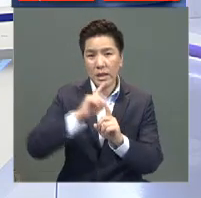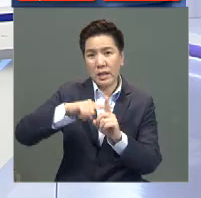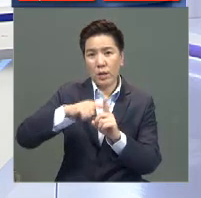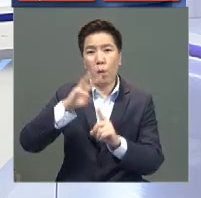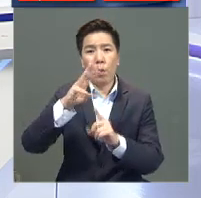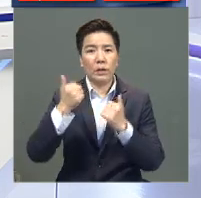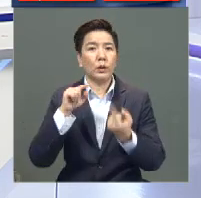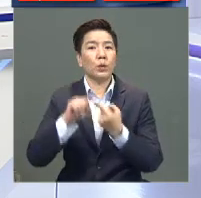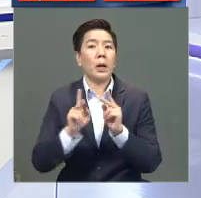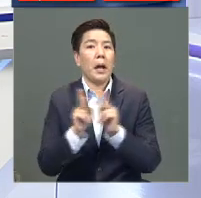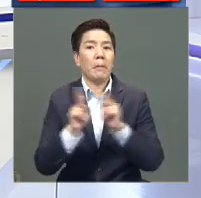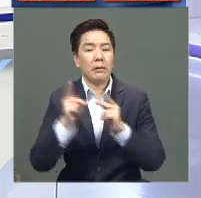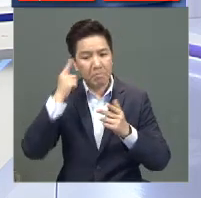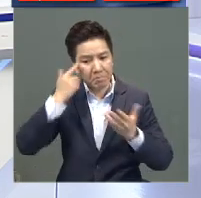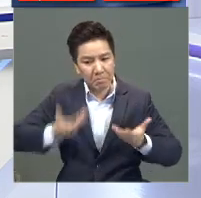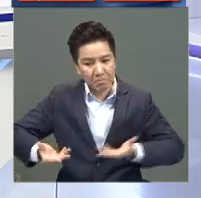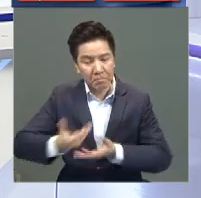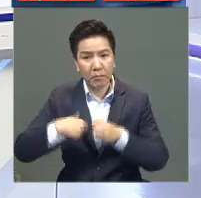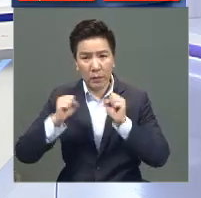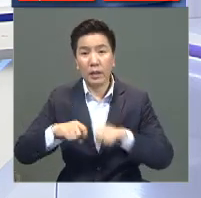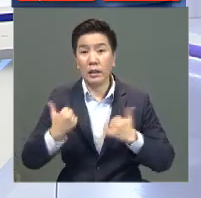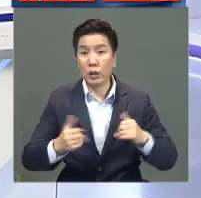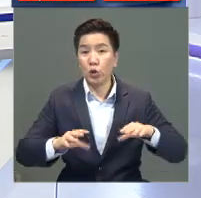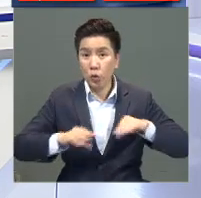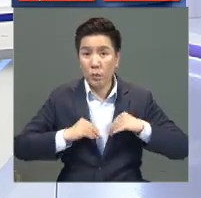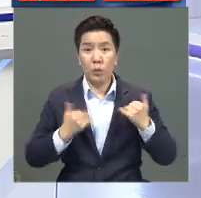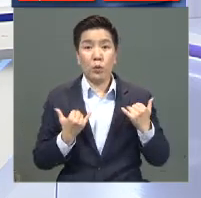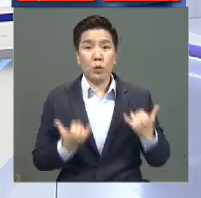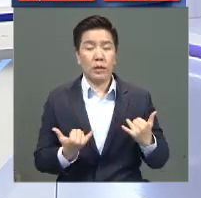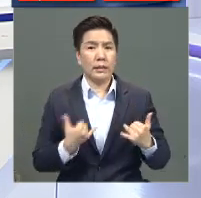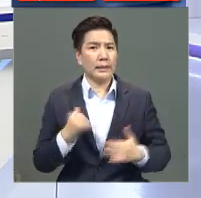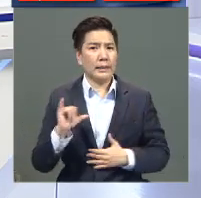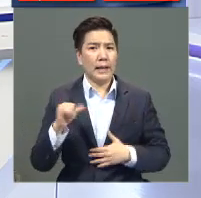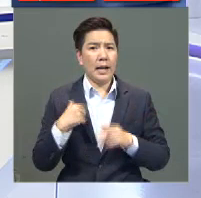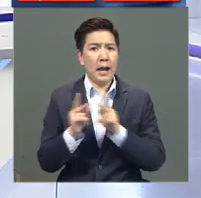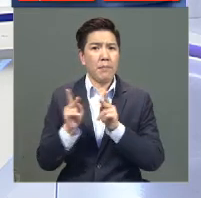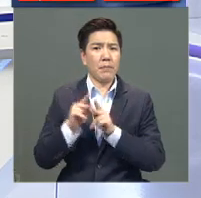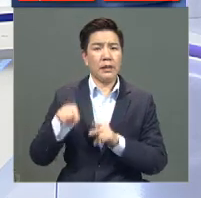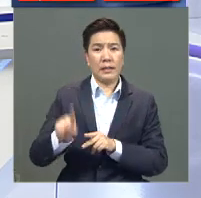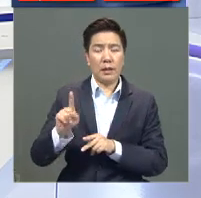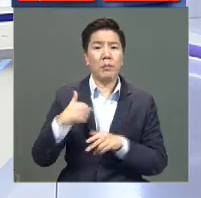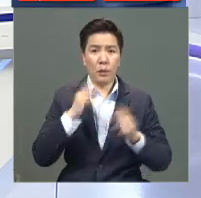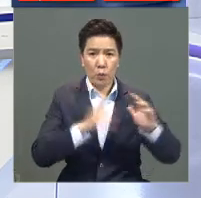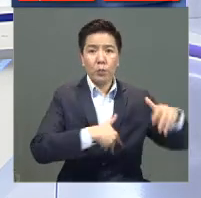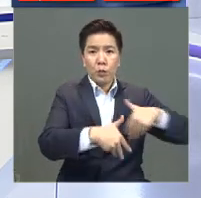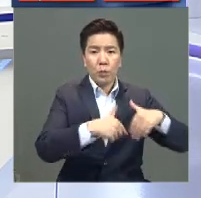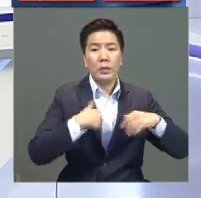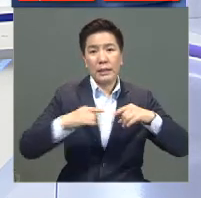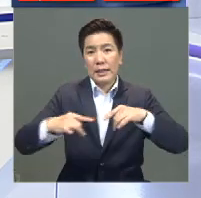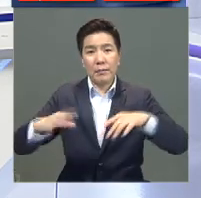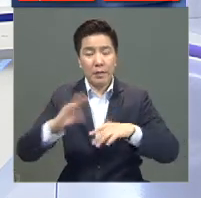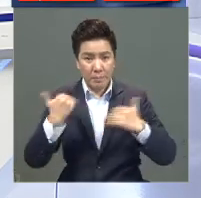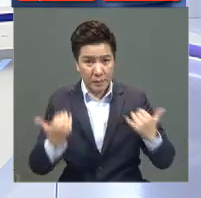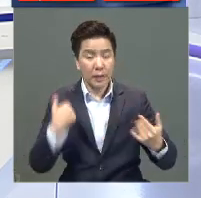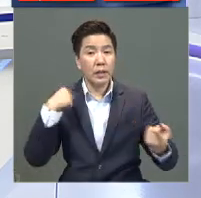อันนี้ในส่วนของกรรมธิการที่มีการคาดการณ์แต่ก็ต้องยอมรับว่าณวันนี้เนี่ยไม่ได้มีแค่กรรมธิการมีภาคประชาชนหรือว่าฝ่ายค้านเท่